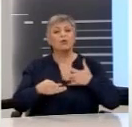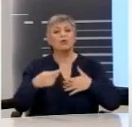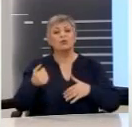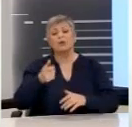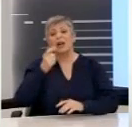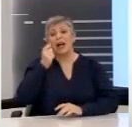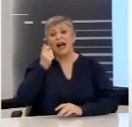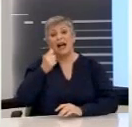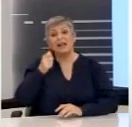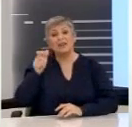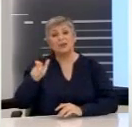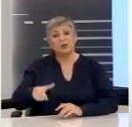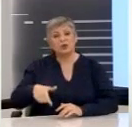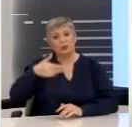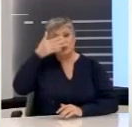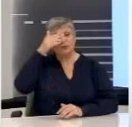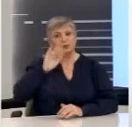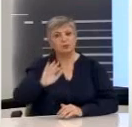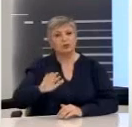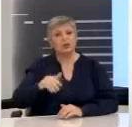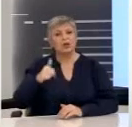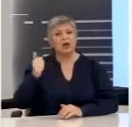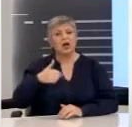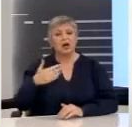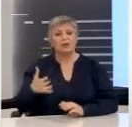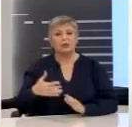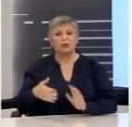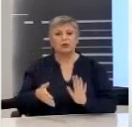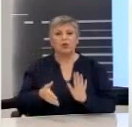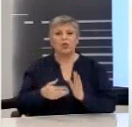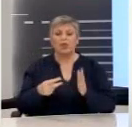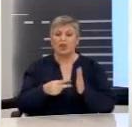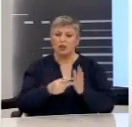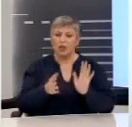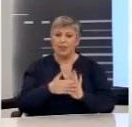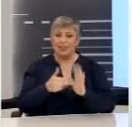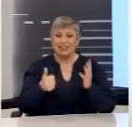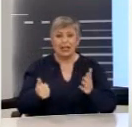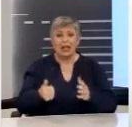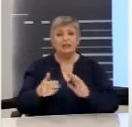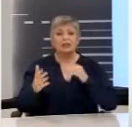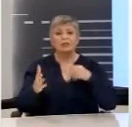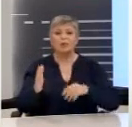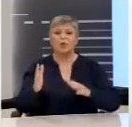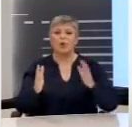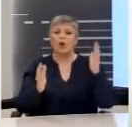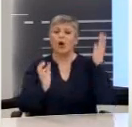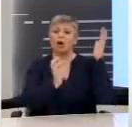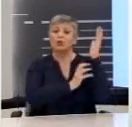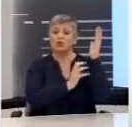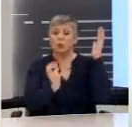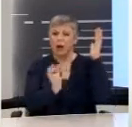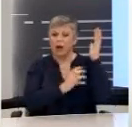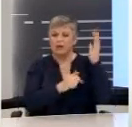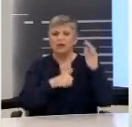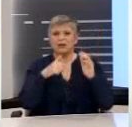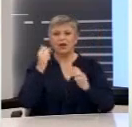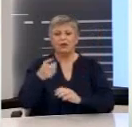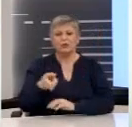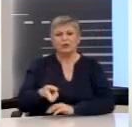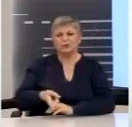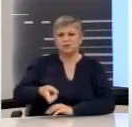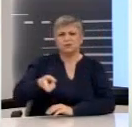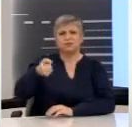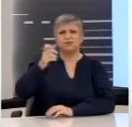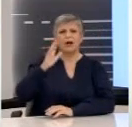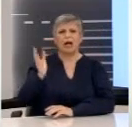16 με 7 πυροβολισμούς ξαπλώνεται στο Ντουμπάι. Δεν έχω χρόνο, θα μπορούσα να πω κι άλλα, θα τα καταθέσω όμως εδώ στη